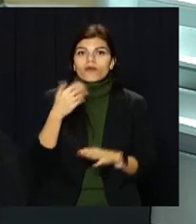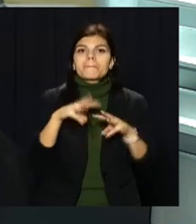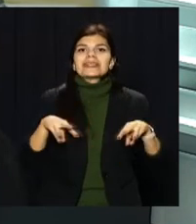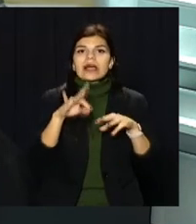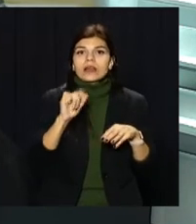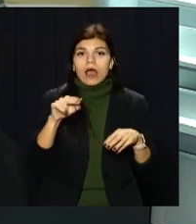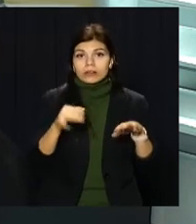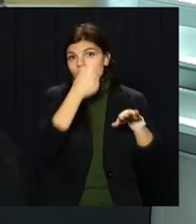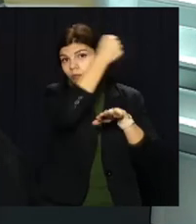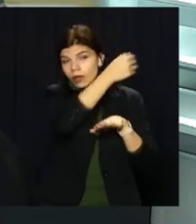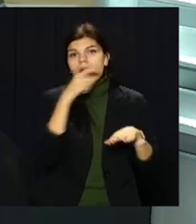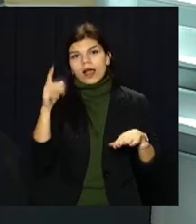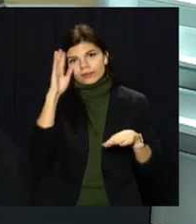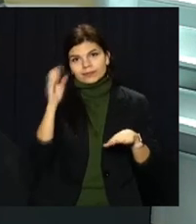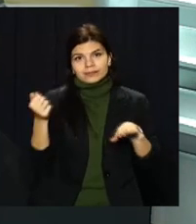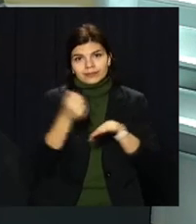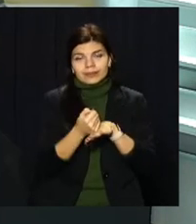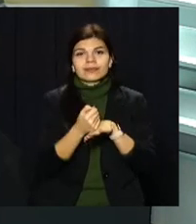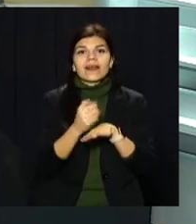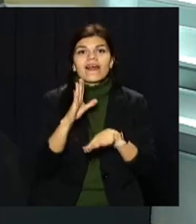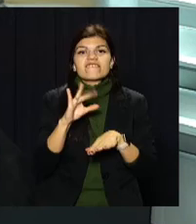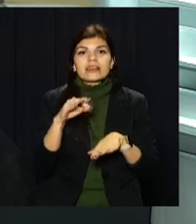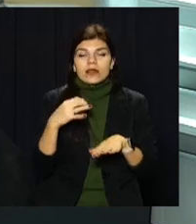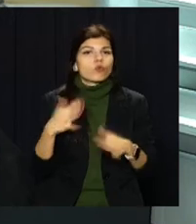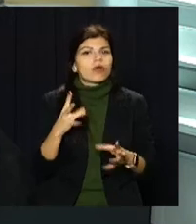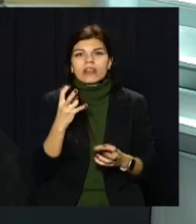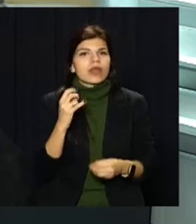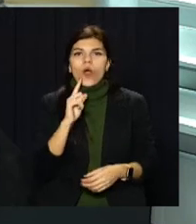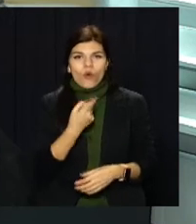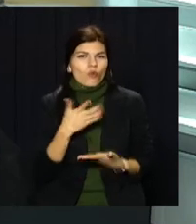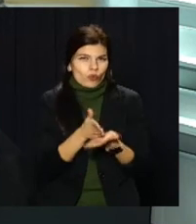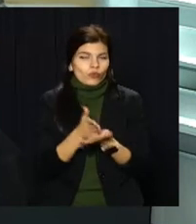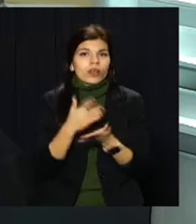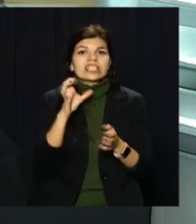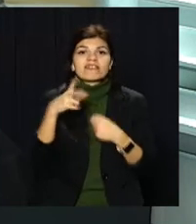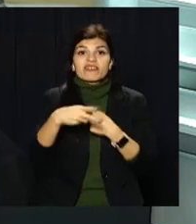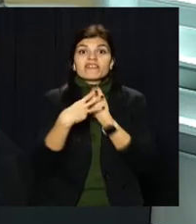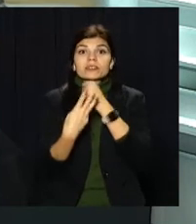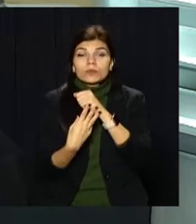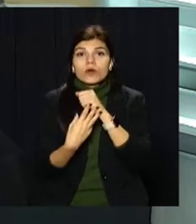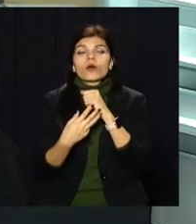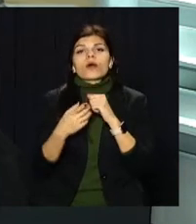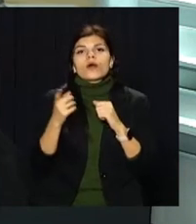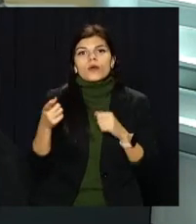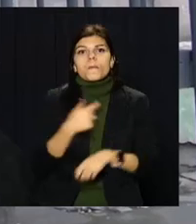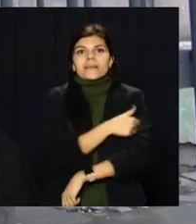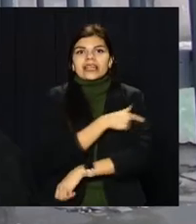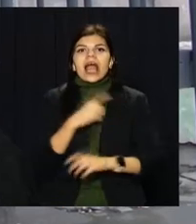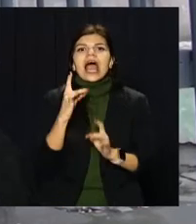здоров'я Віталій Мандзюк працює не один рік, а з 2018-го впроваджує медичну реформу в